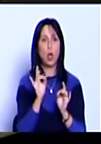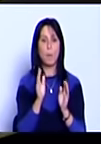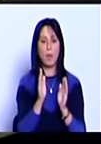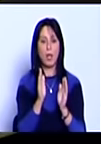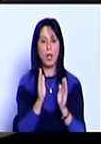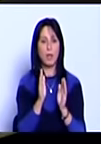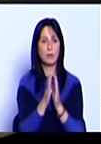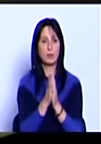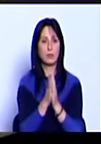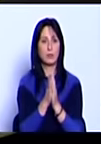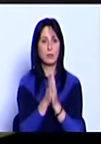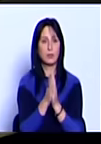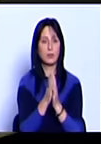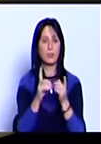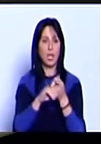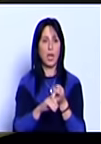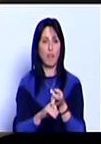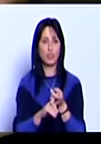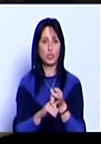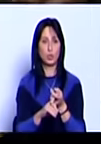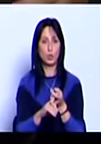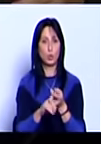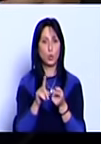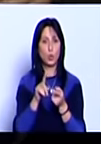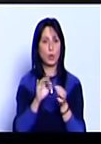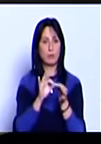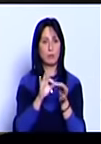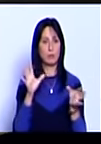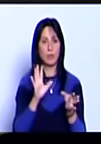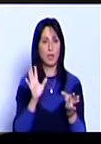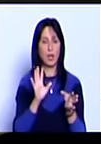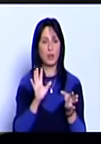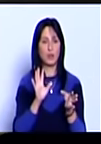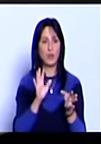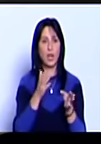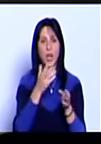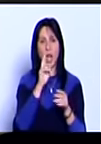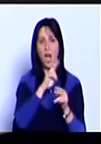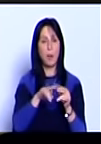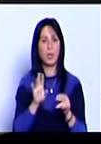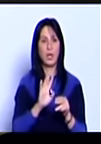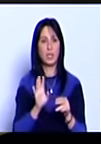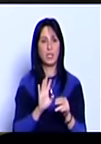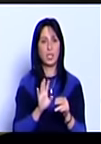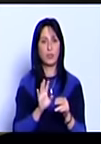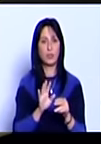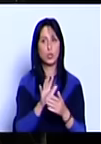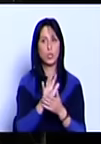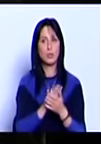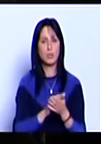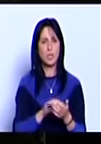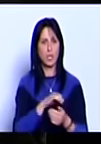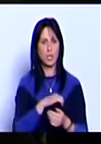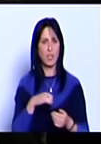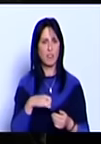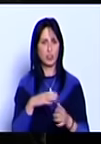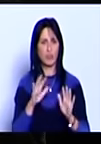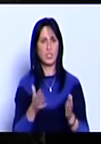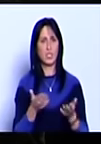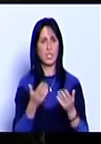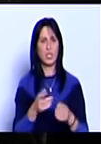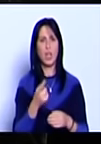უპოვო. შეერთო, დააკავშირო, არც ის გაგიწყდეს, მაგრამ არც ის დაგეკარგოს, რაც უნდა გაგრძელდეს და მოვიდეს. ეს ხომ თავისთავადაც ხდება, ბატონო